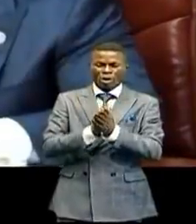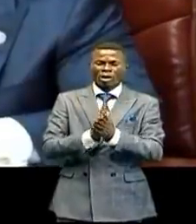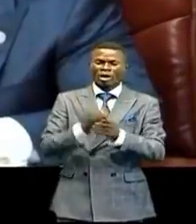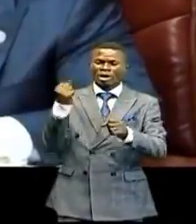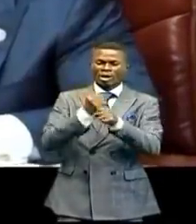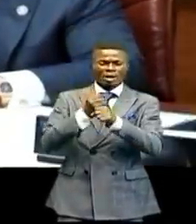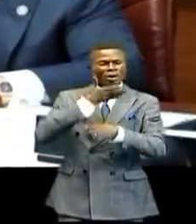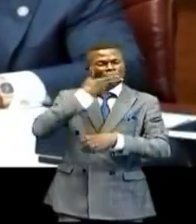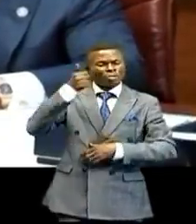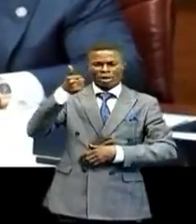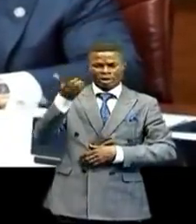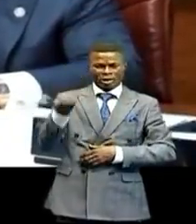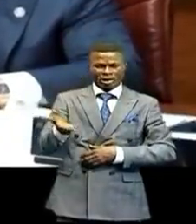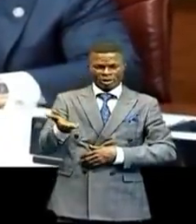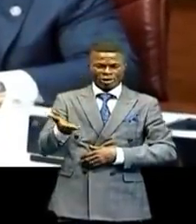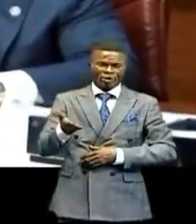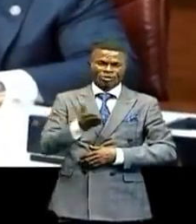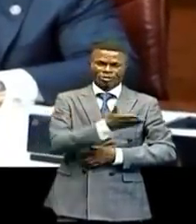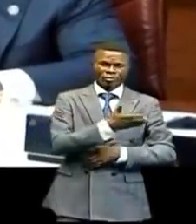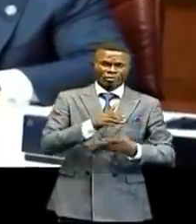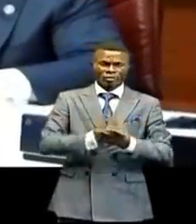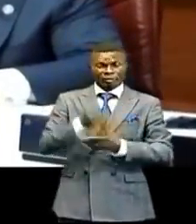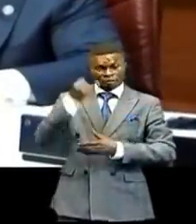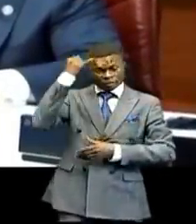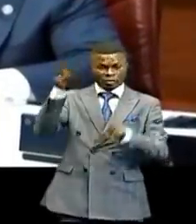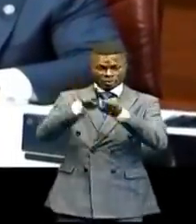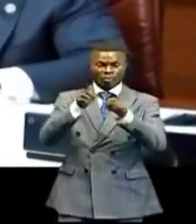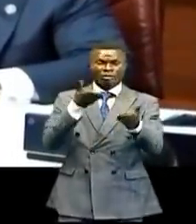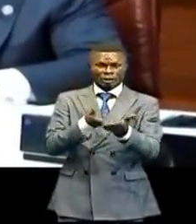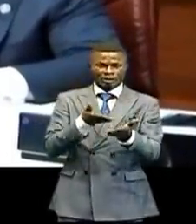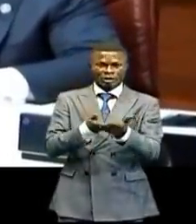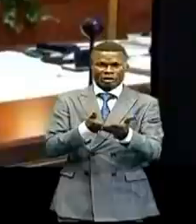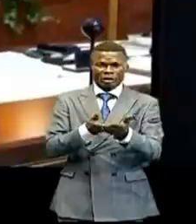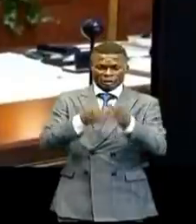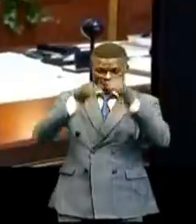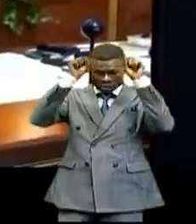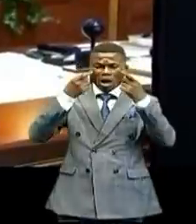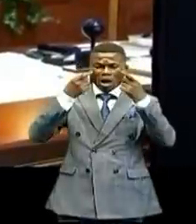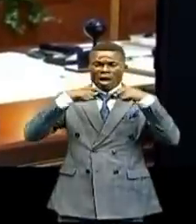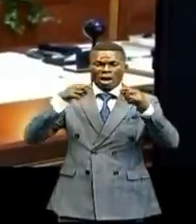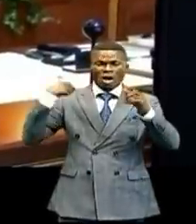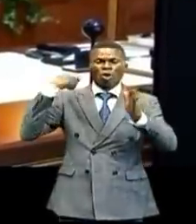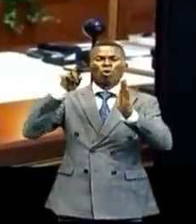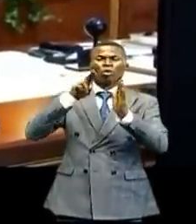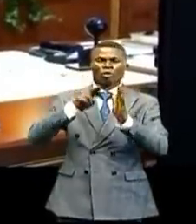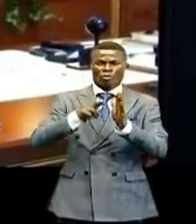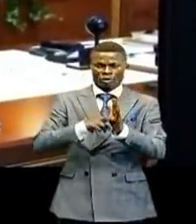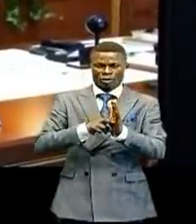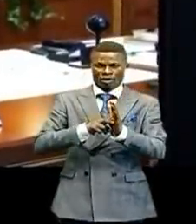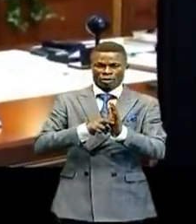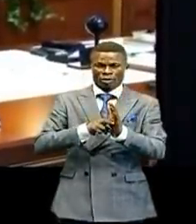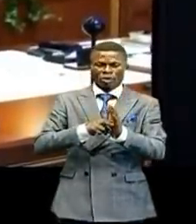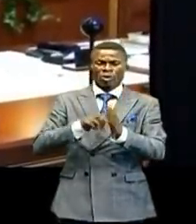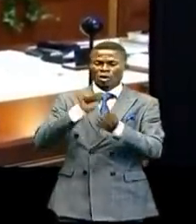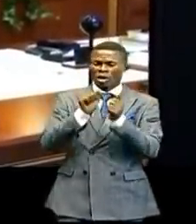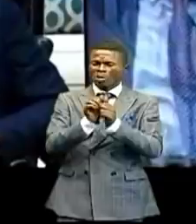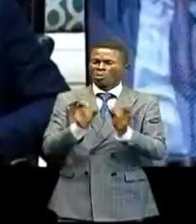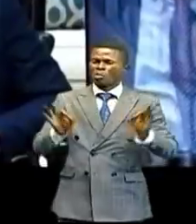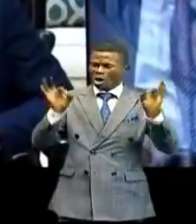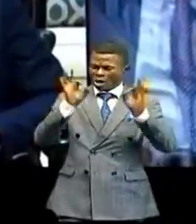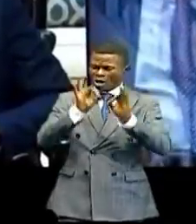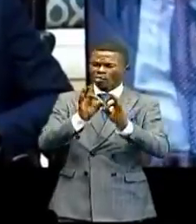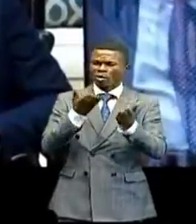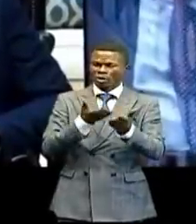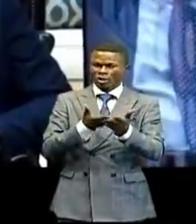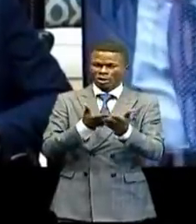fructueux mandat. Dans les mêmes ordres d'idées, il a rappelé au gouvernement un autre enjeu tout aussi